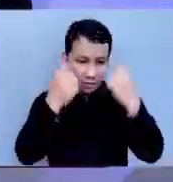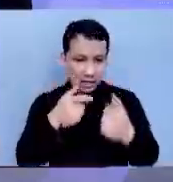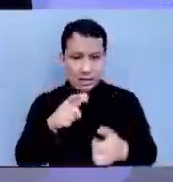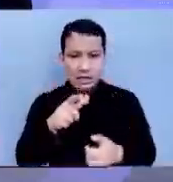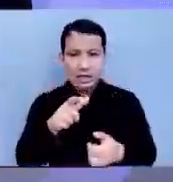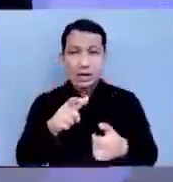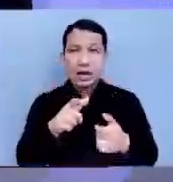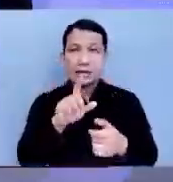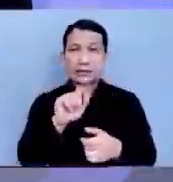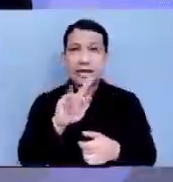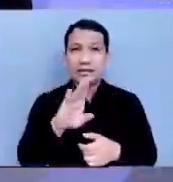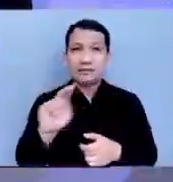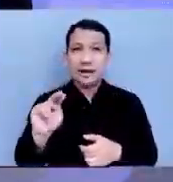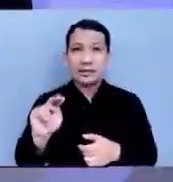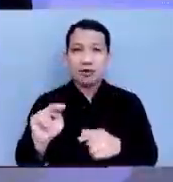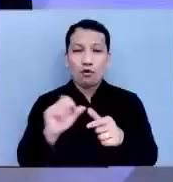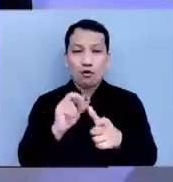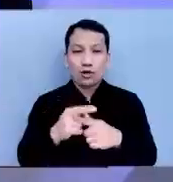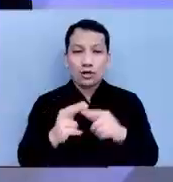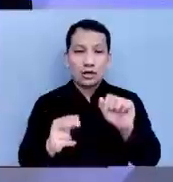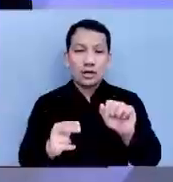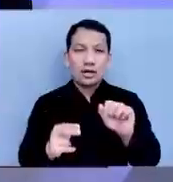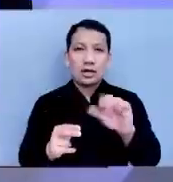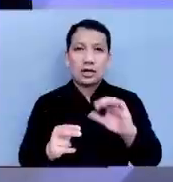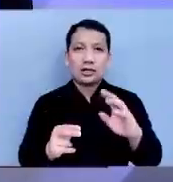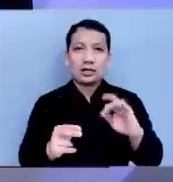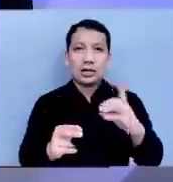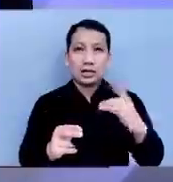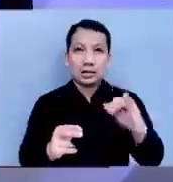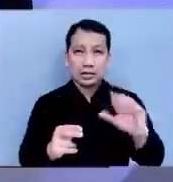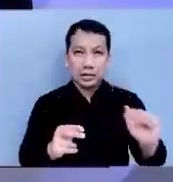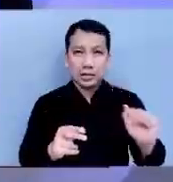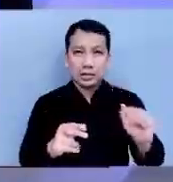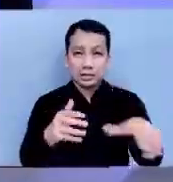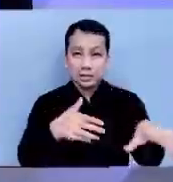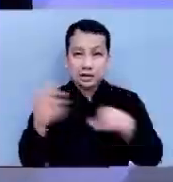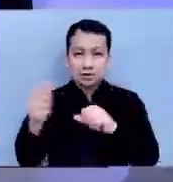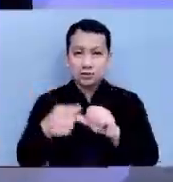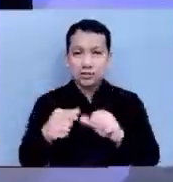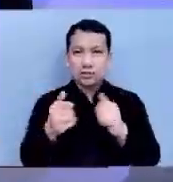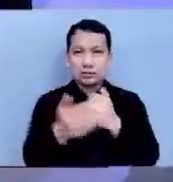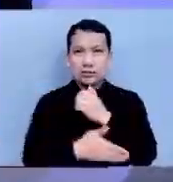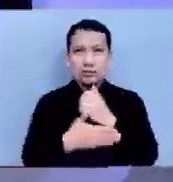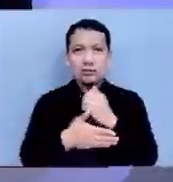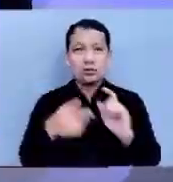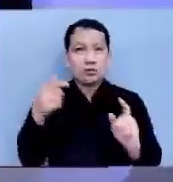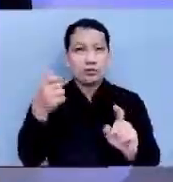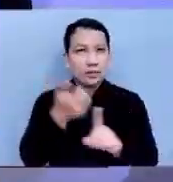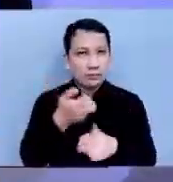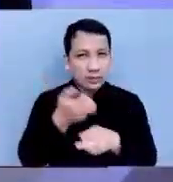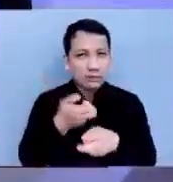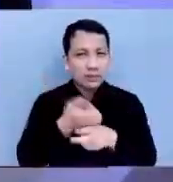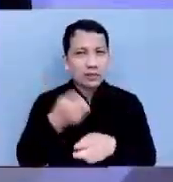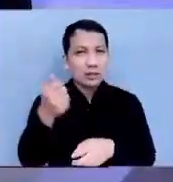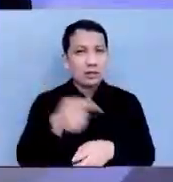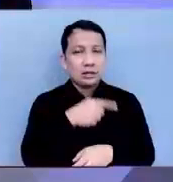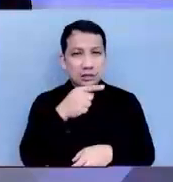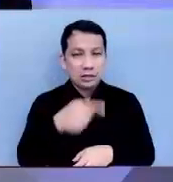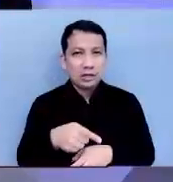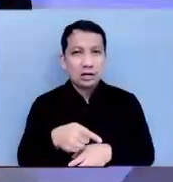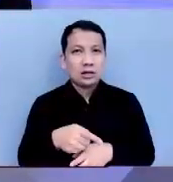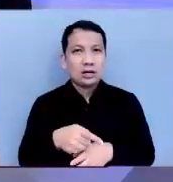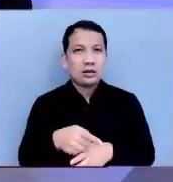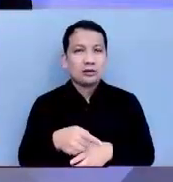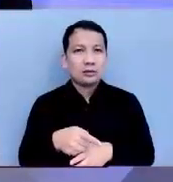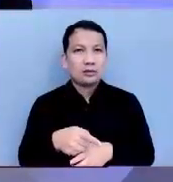mga refugees na ito ay aalis ng kanilang sariling bansa dahil sila po ay pinepersecute. Isa pa, may mahigpit